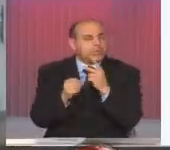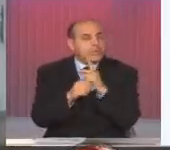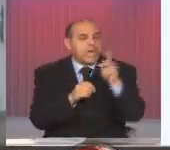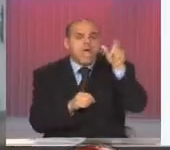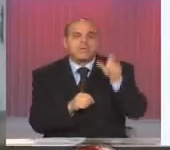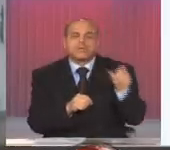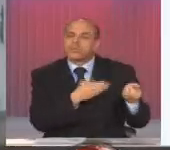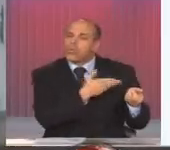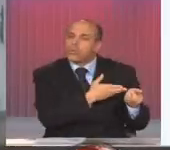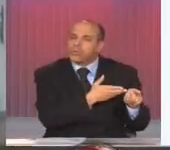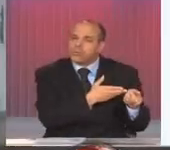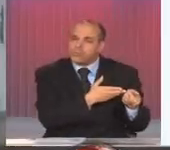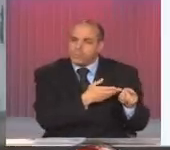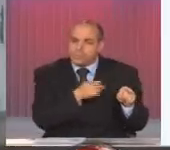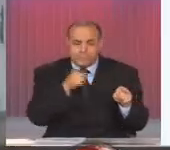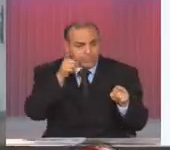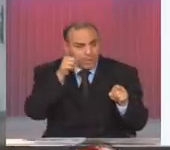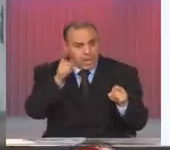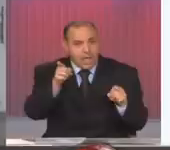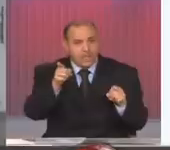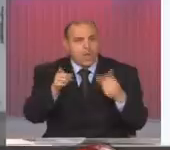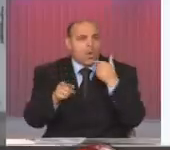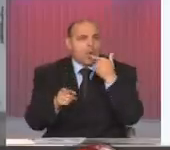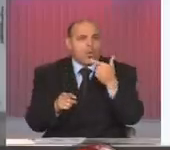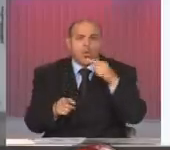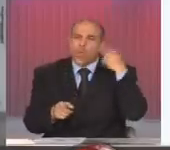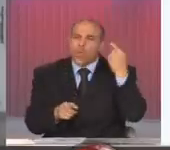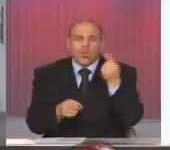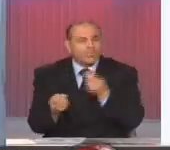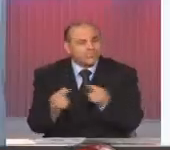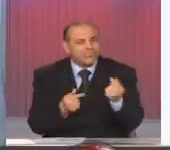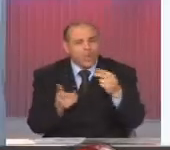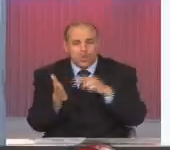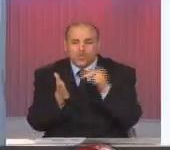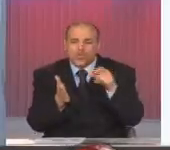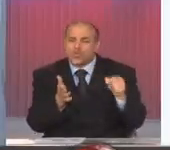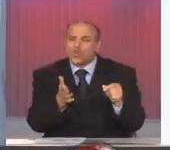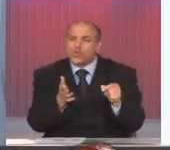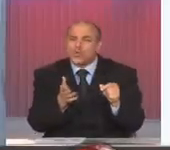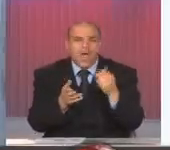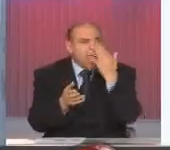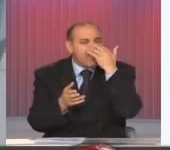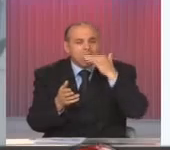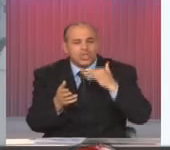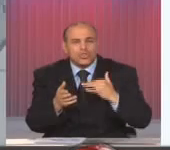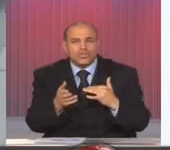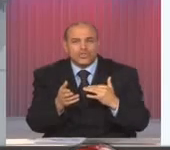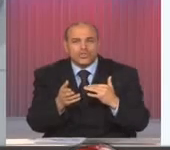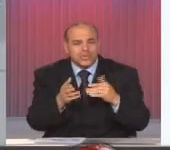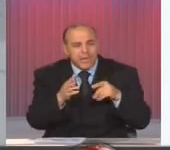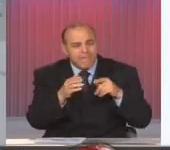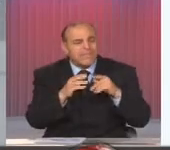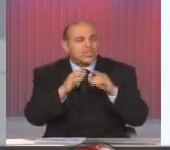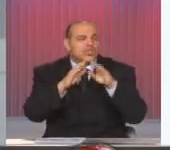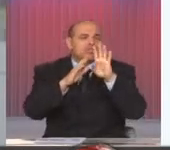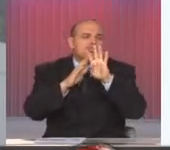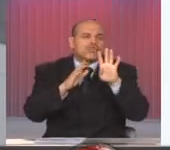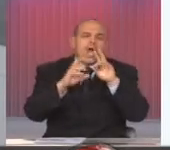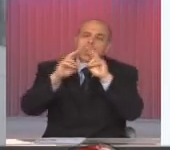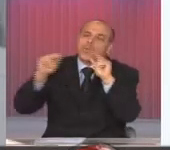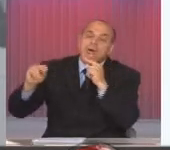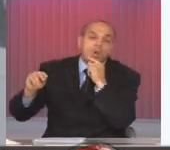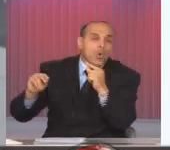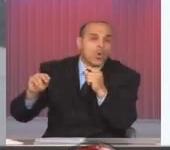الإنسانية التي بات يتكبدها آلاف اللاجئين السوريين الذين حاصرتهم الثلوج في بقاع شرق لبنان،